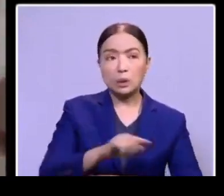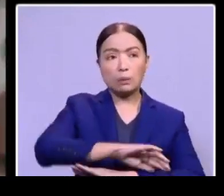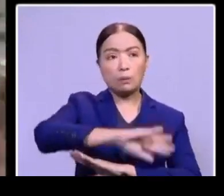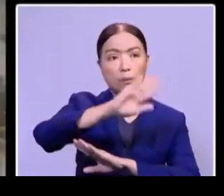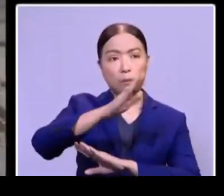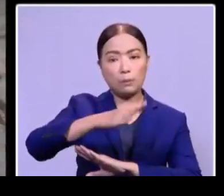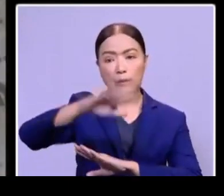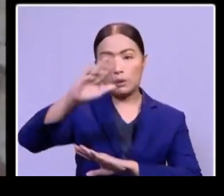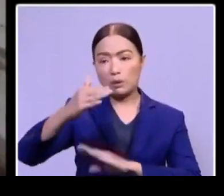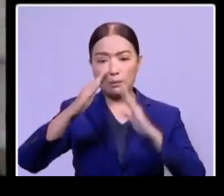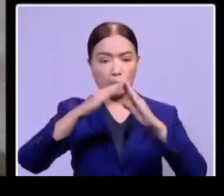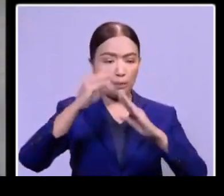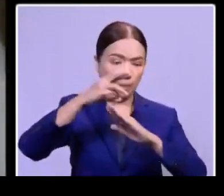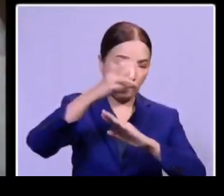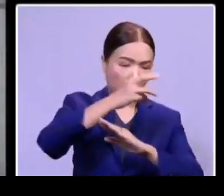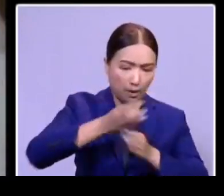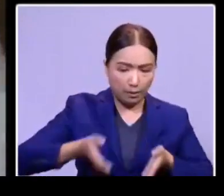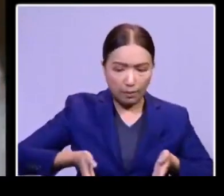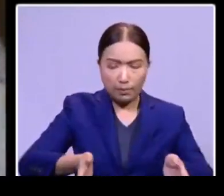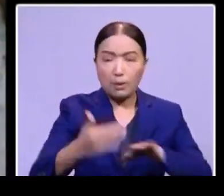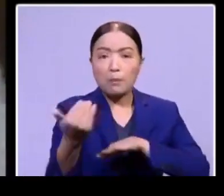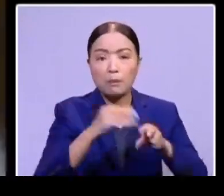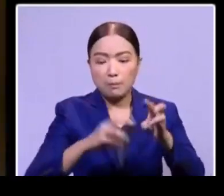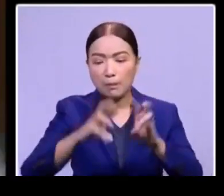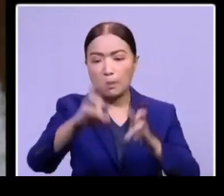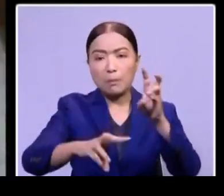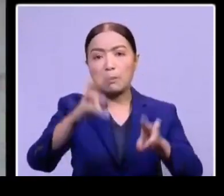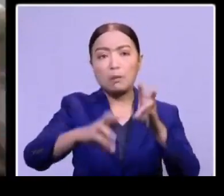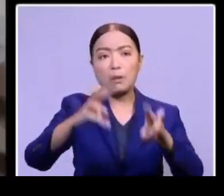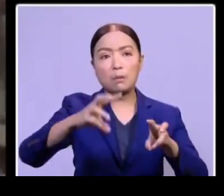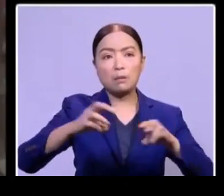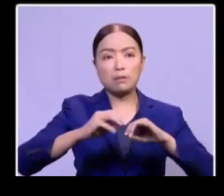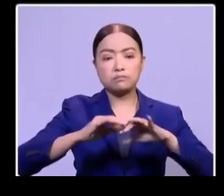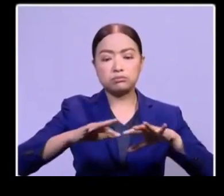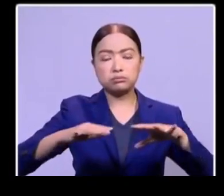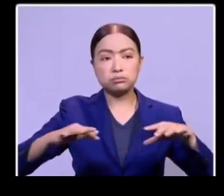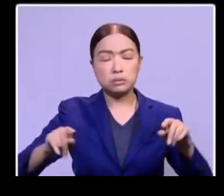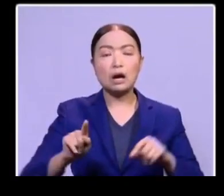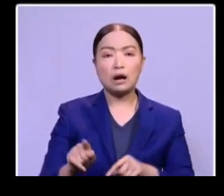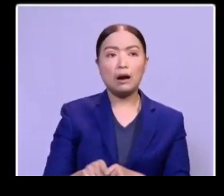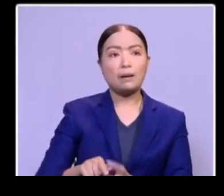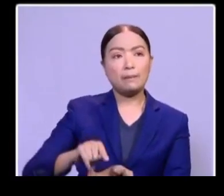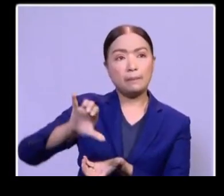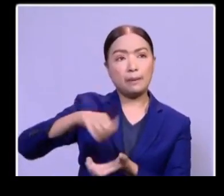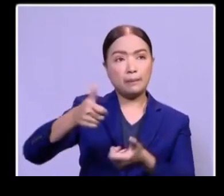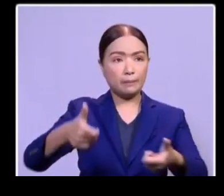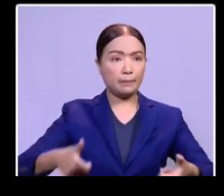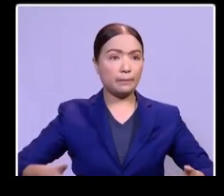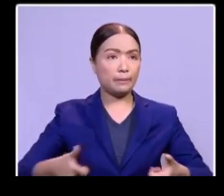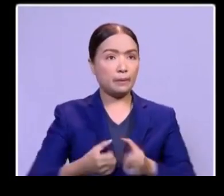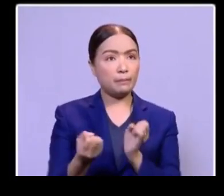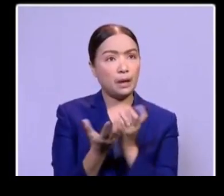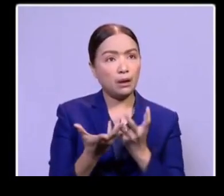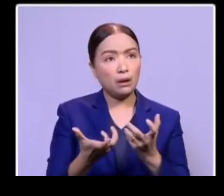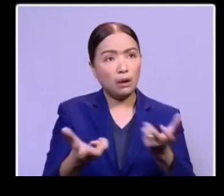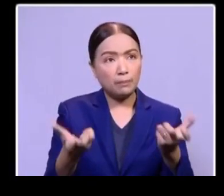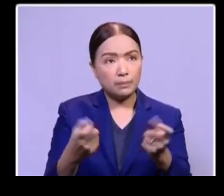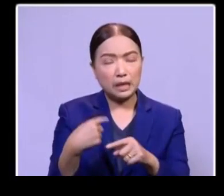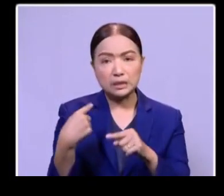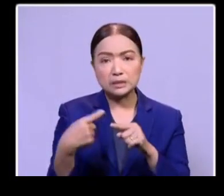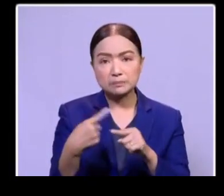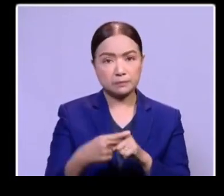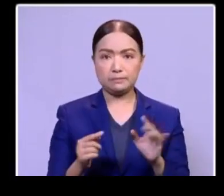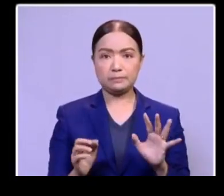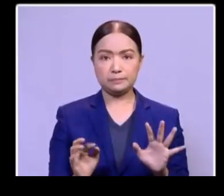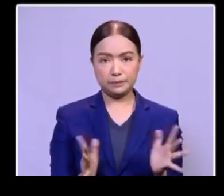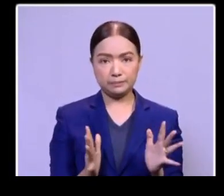าหลังคาบ้านพื้นถนนแต่ก็ไม่มีรายงานที่มีบ้านเรือนได้รับความเสียหายหรือว่ามีผู้ได้รับบาดเจ็บนะฮะ